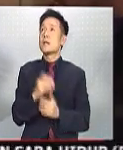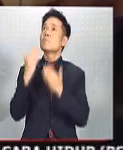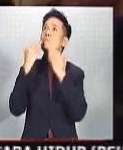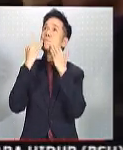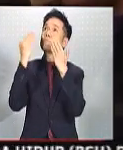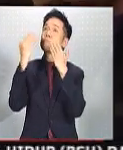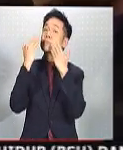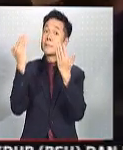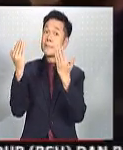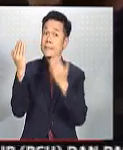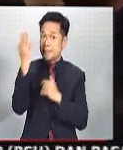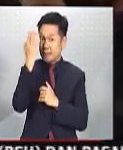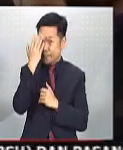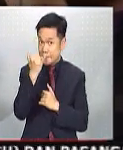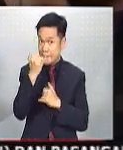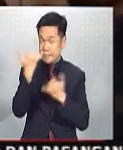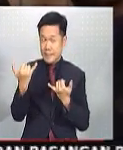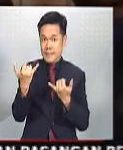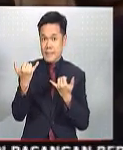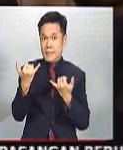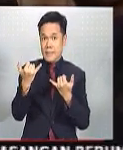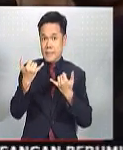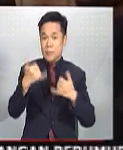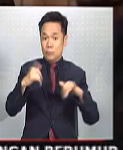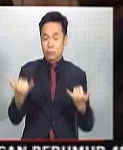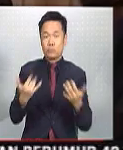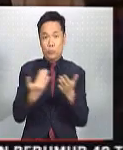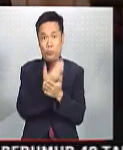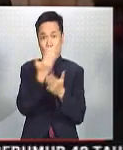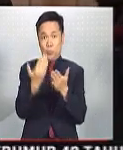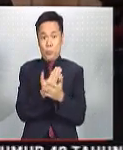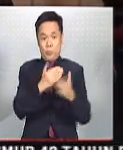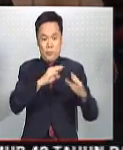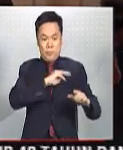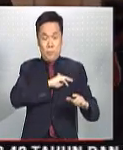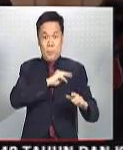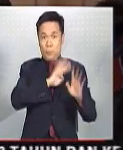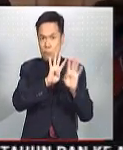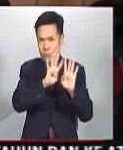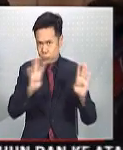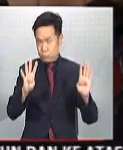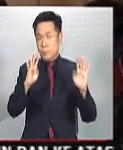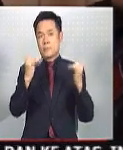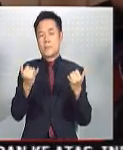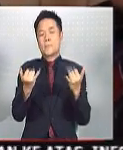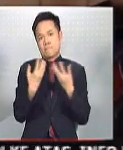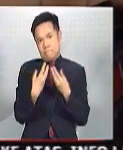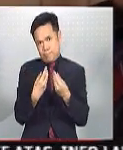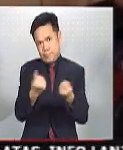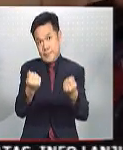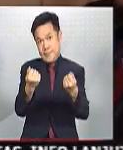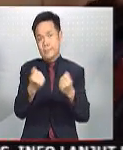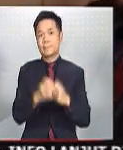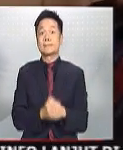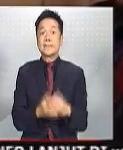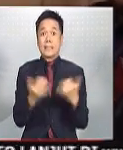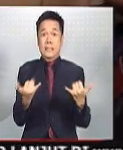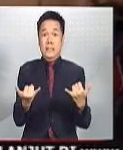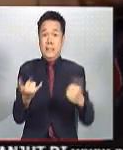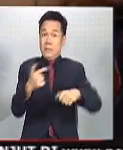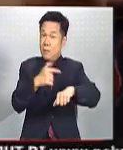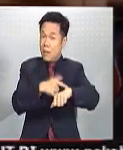bersyukur kerana proses pembentukan kabinet telah berjalan dengan lancar. Dan sekarang masa untuk kami bekerja